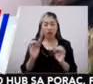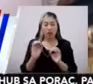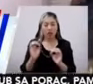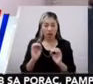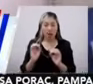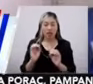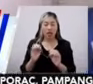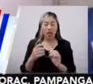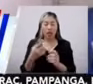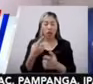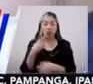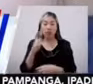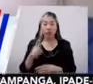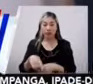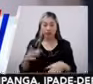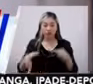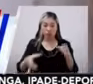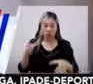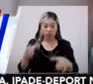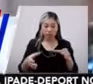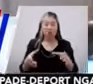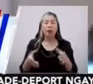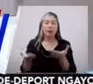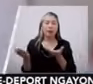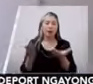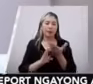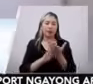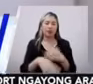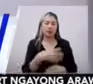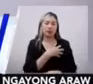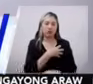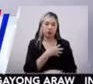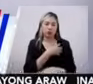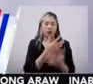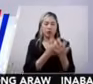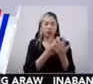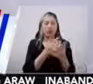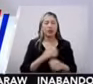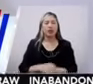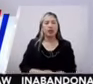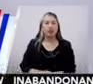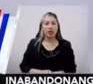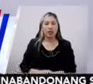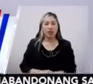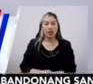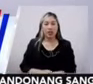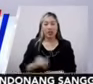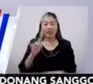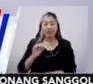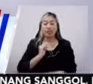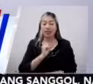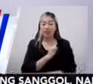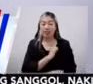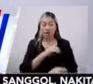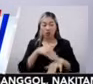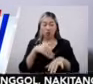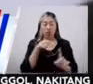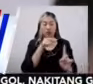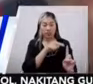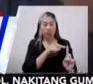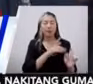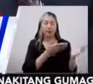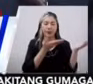PNP Custodial Center. Sakaling ipatawag naman sa Senado para sa pagpapatuloy ng pagsilig sa illegal pogo sa bansa,